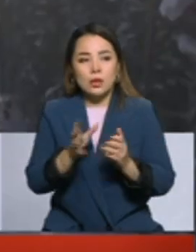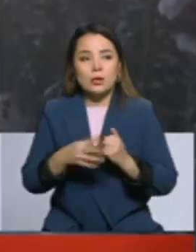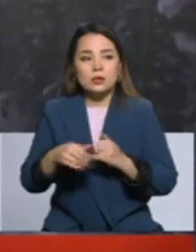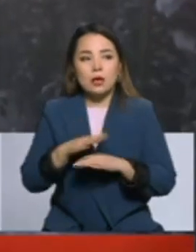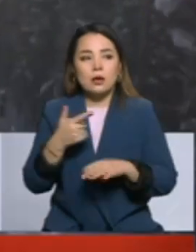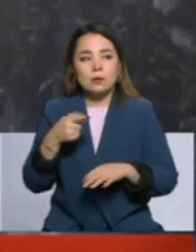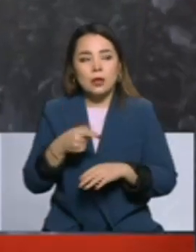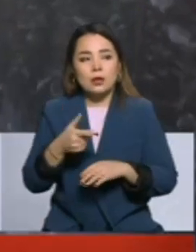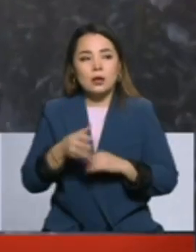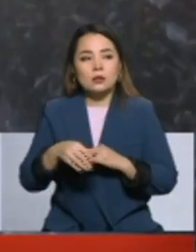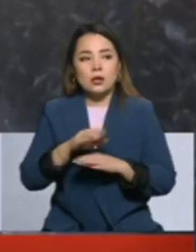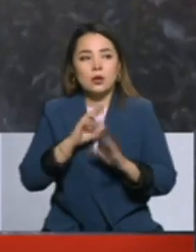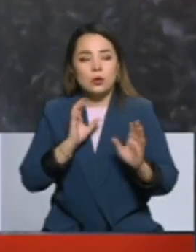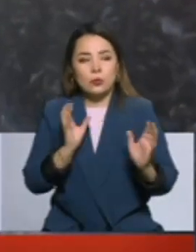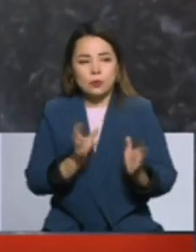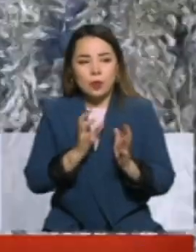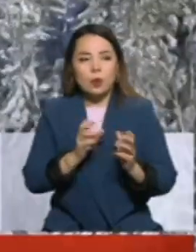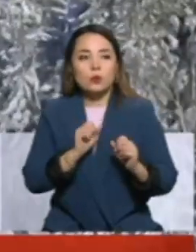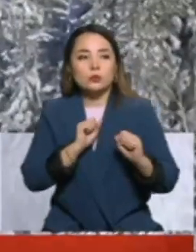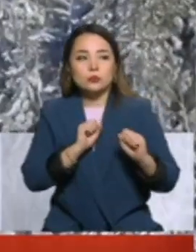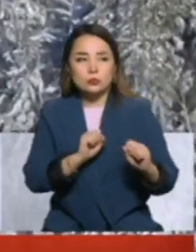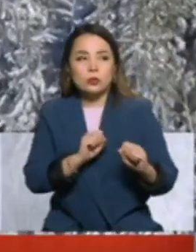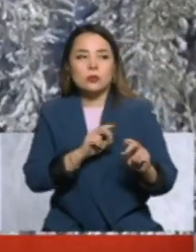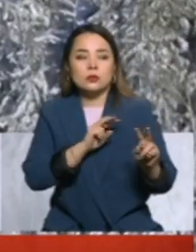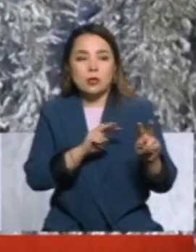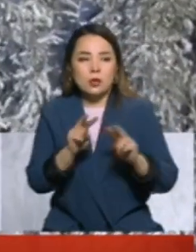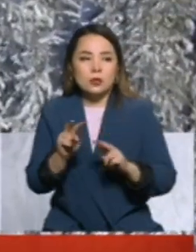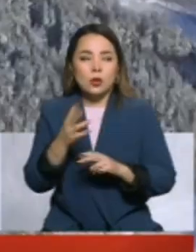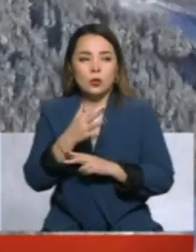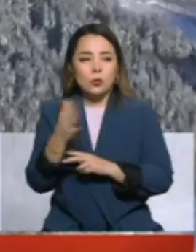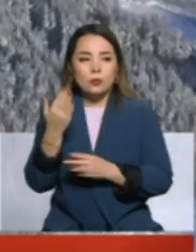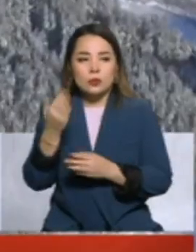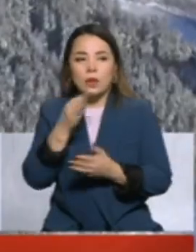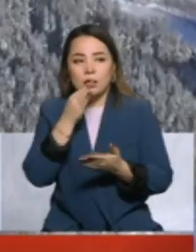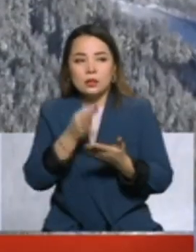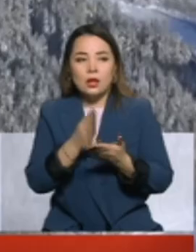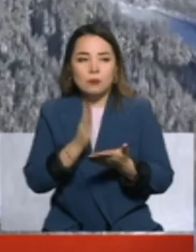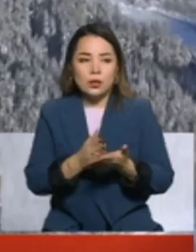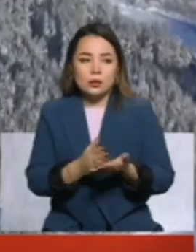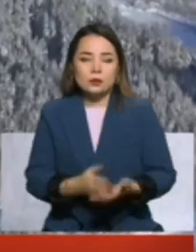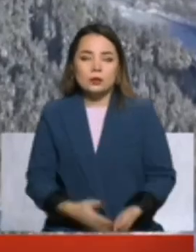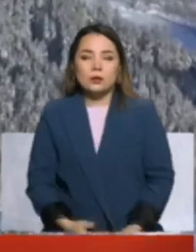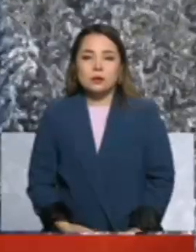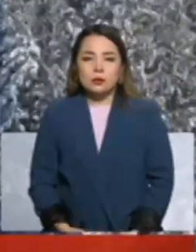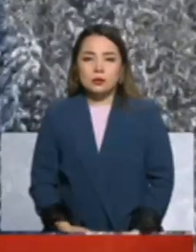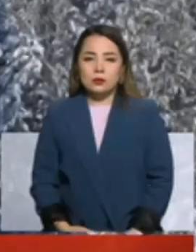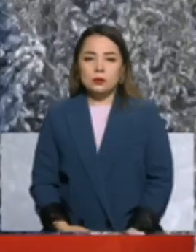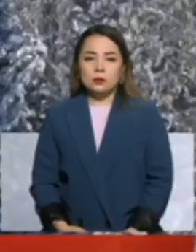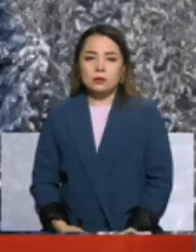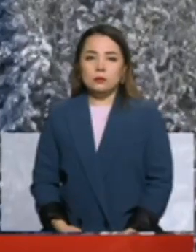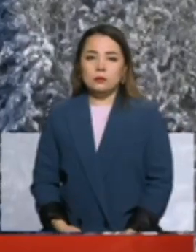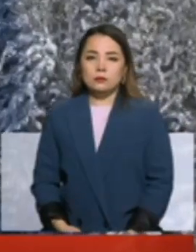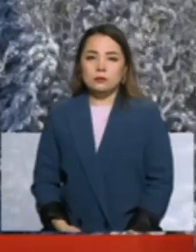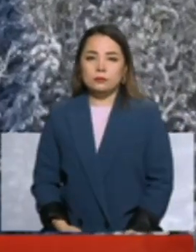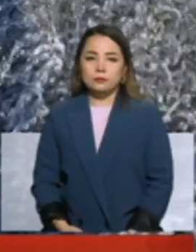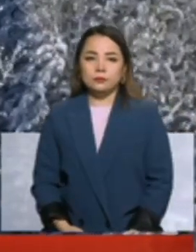мыңдаған гектарды сақтау, күзету, қорғау, көбейту орманшыларға жүктелген. Шығыс Қазақстаннан Олжас Керейхан, Нұржан Қалекенов, Ұлттық арна.